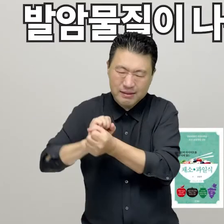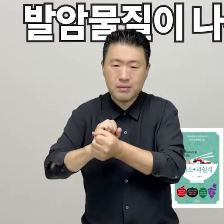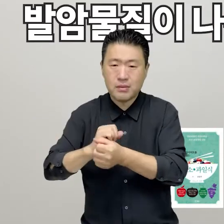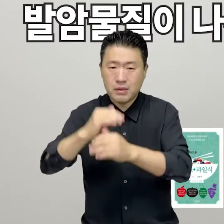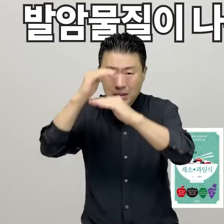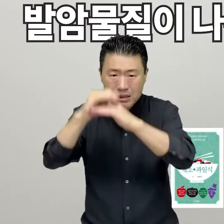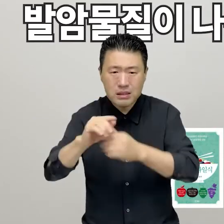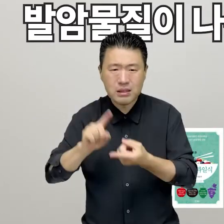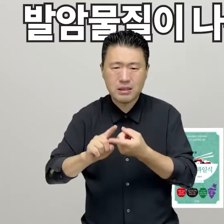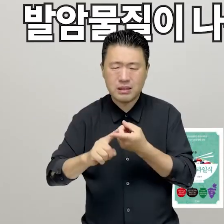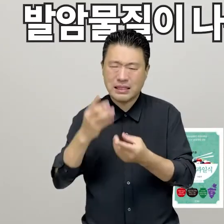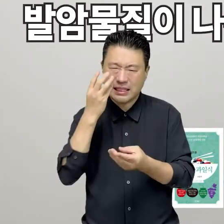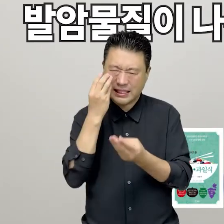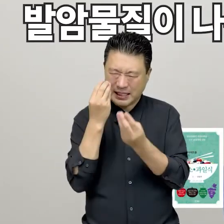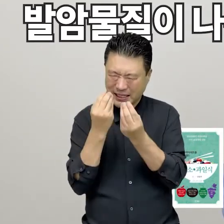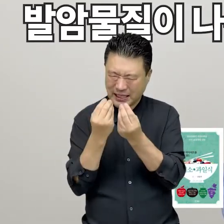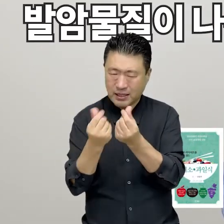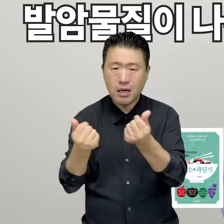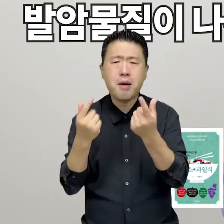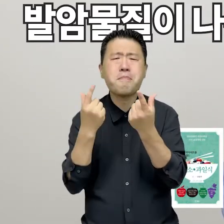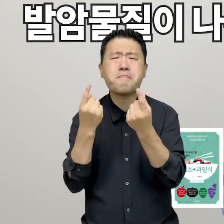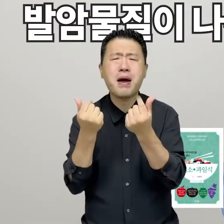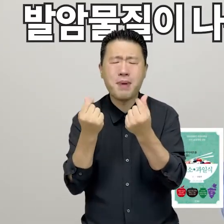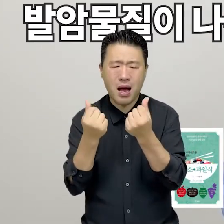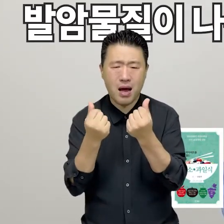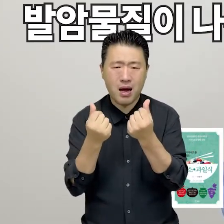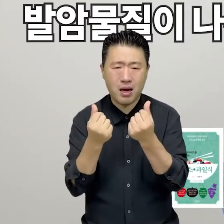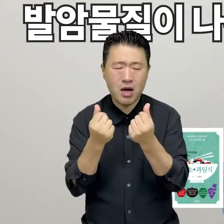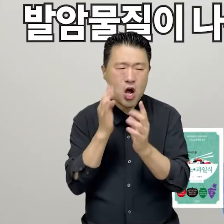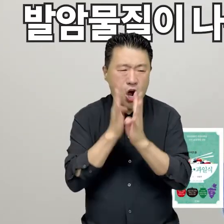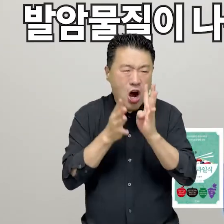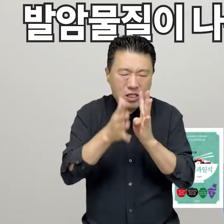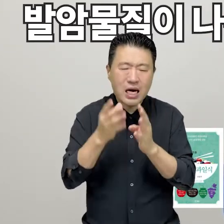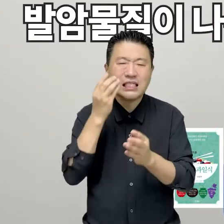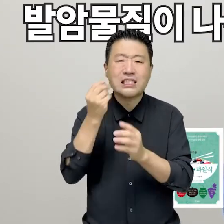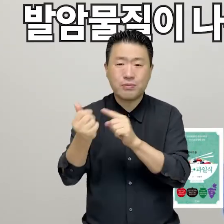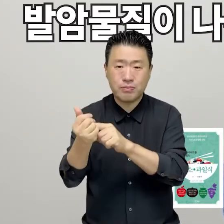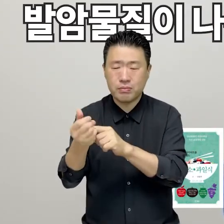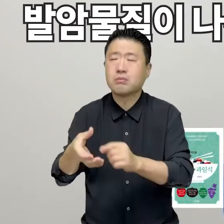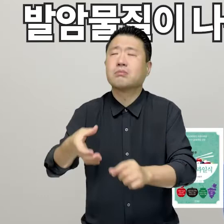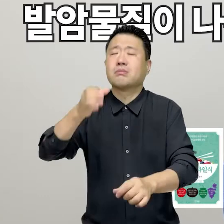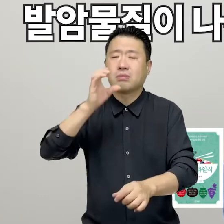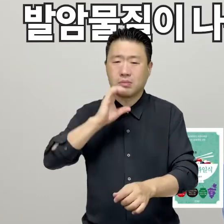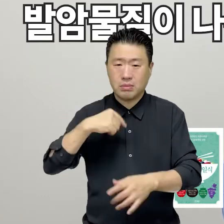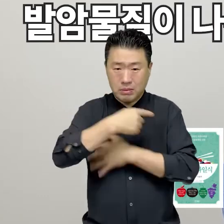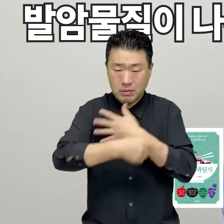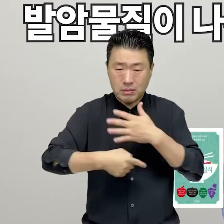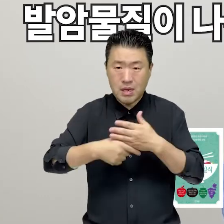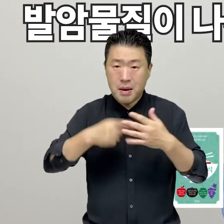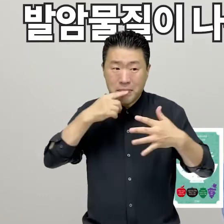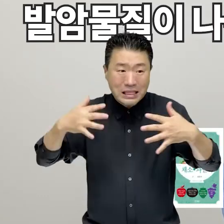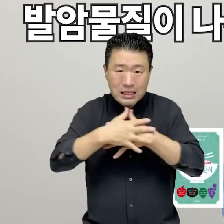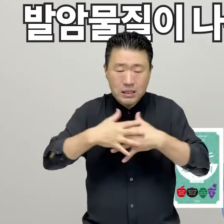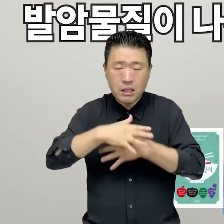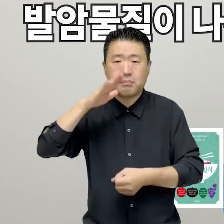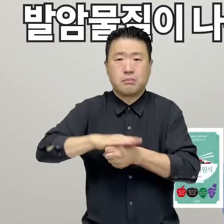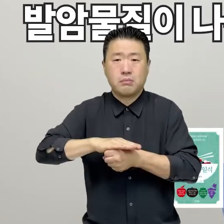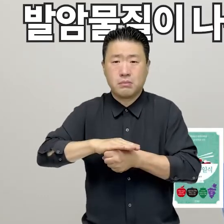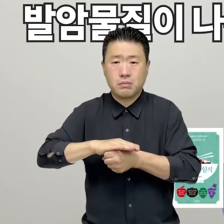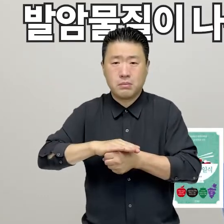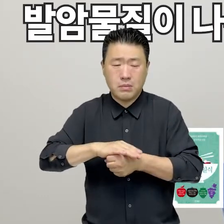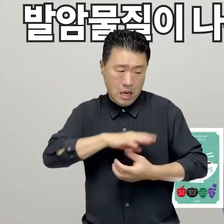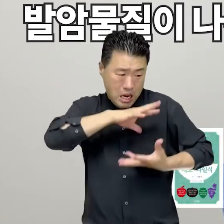나오는 그 동물성의 기름에 버금가는 식물성 기름이 우리의 몸을, 혈관들을 막히게